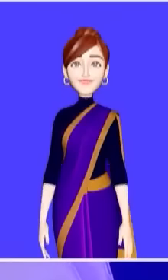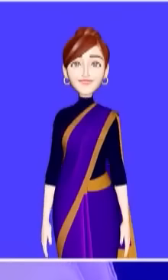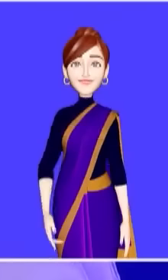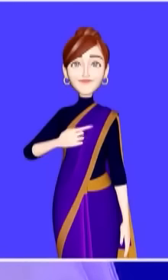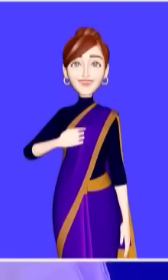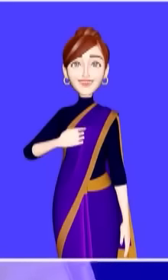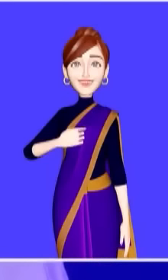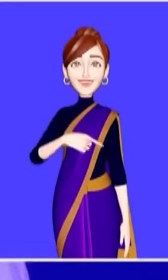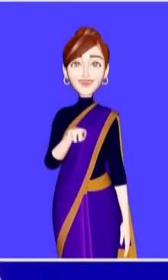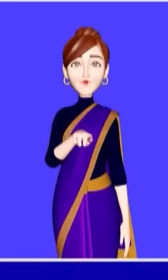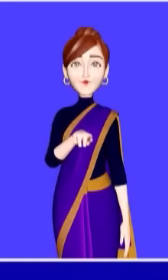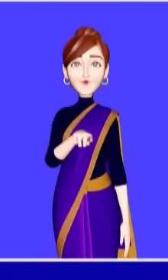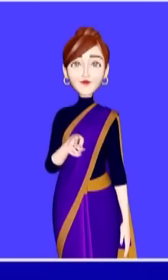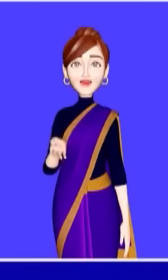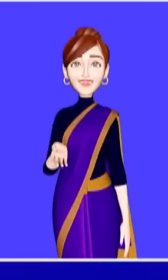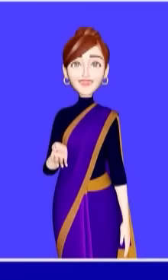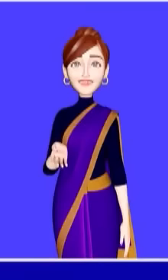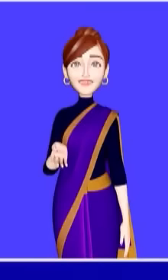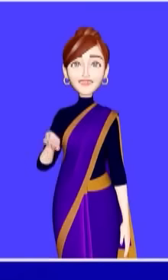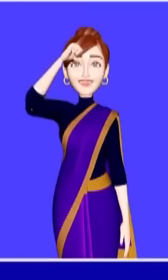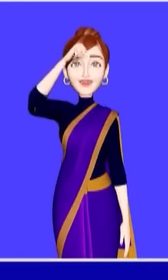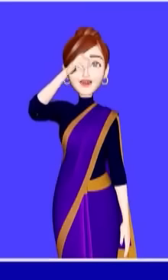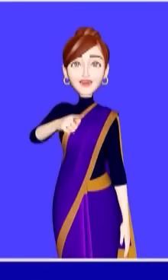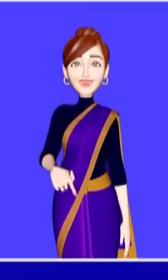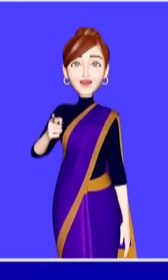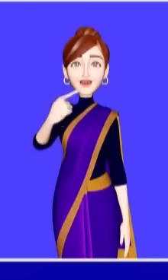डिजाइन एंड डेवलप इन इंडिया,